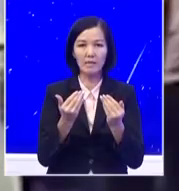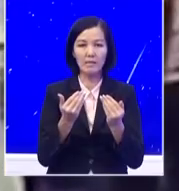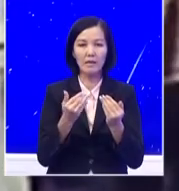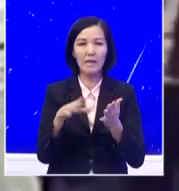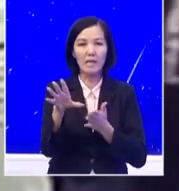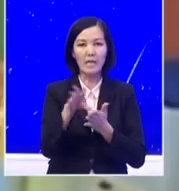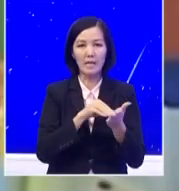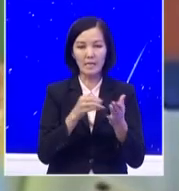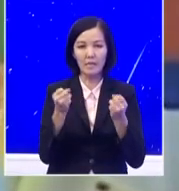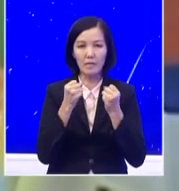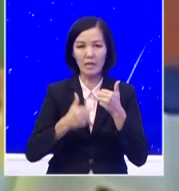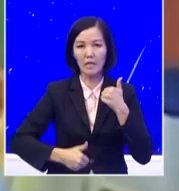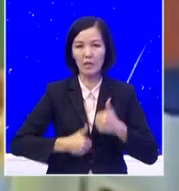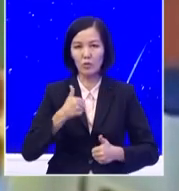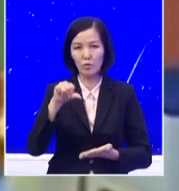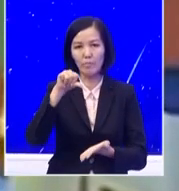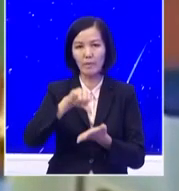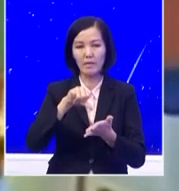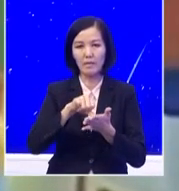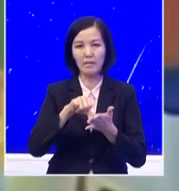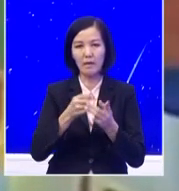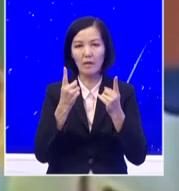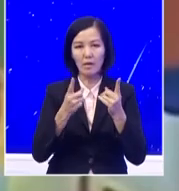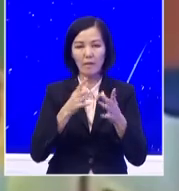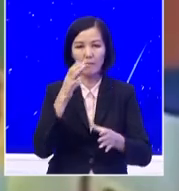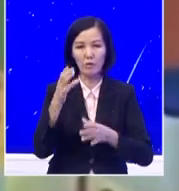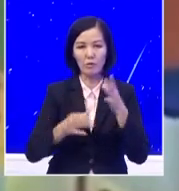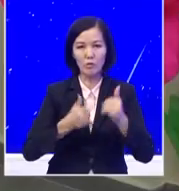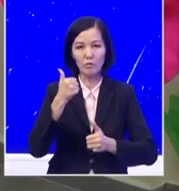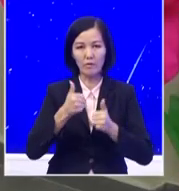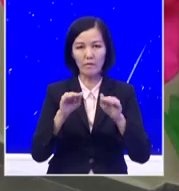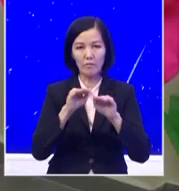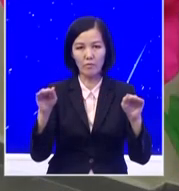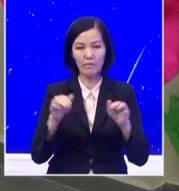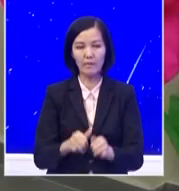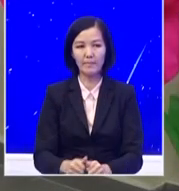спорта и достойно представляют свою страну на турнирах международного уровня.